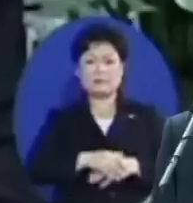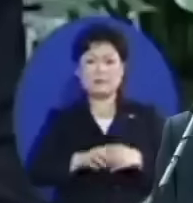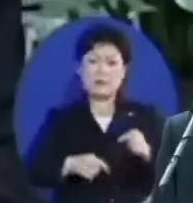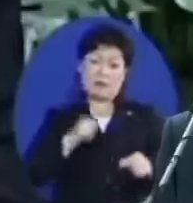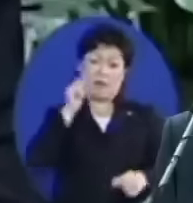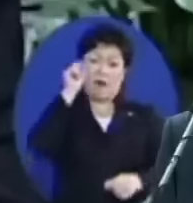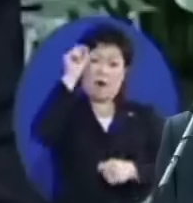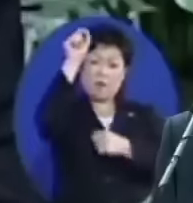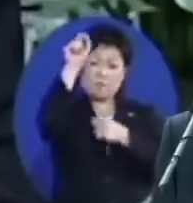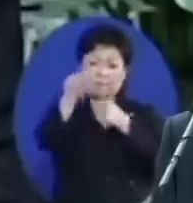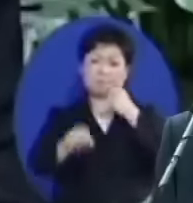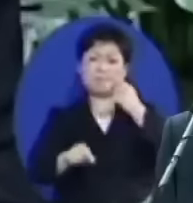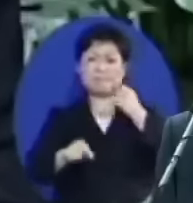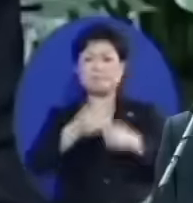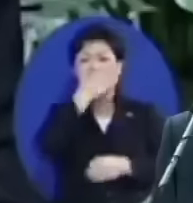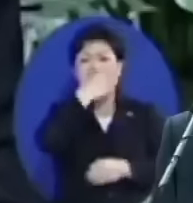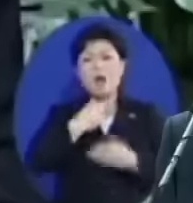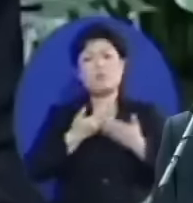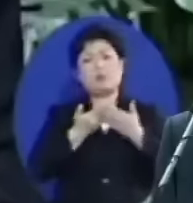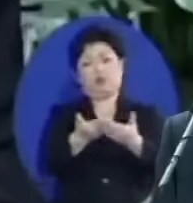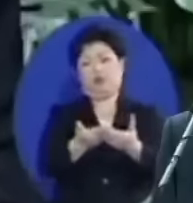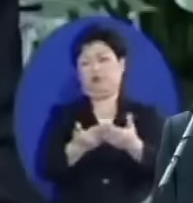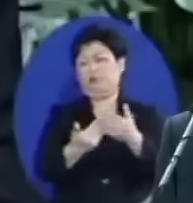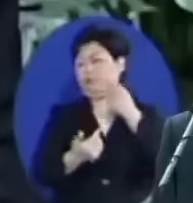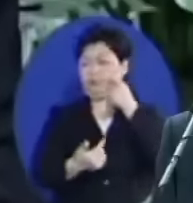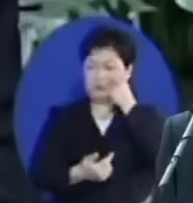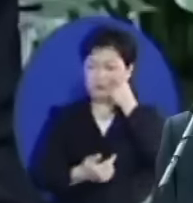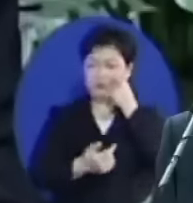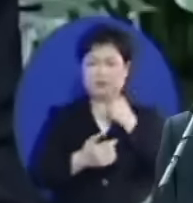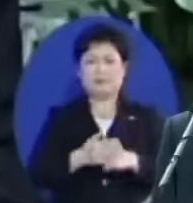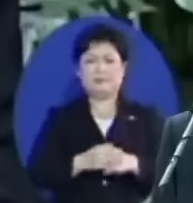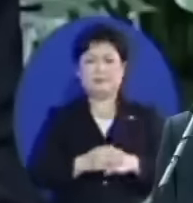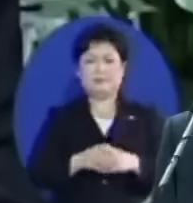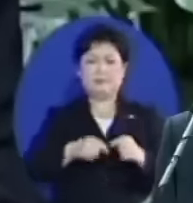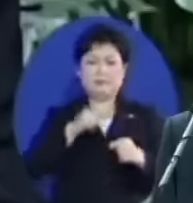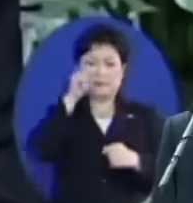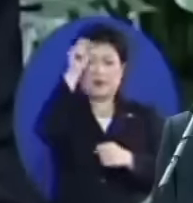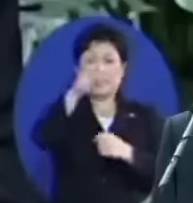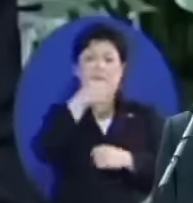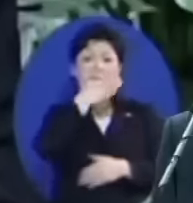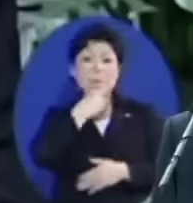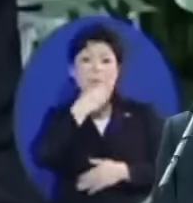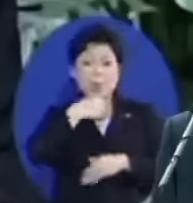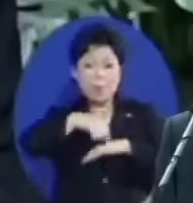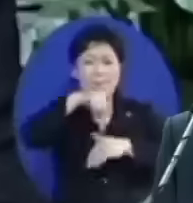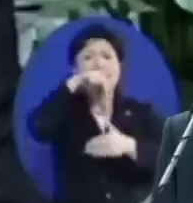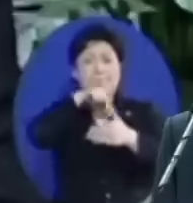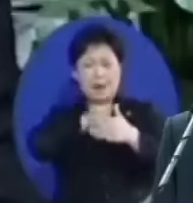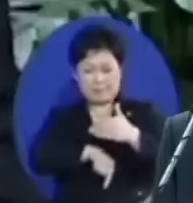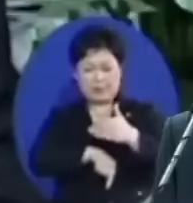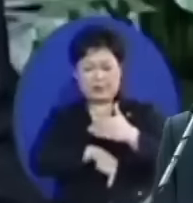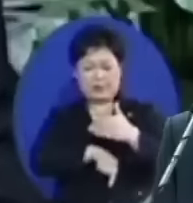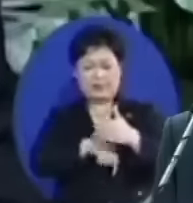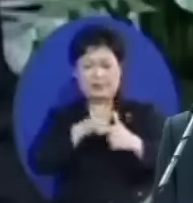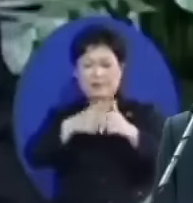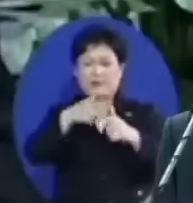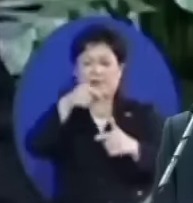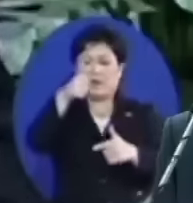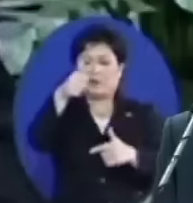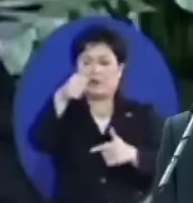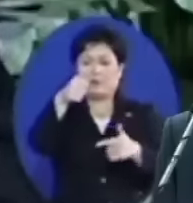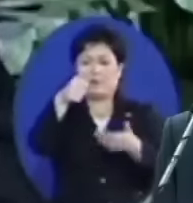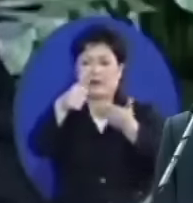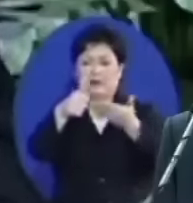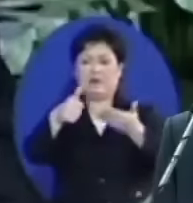영구적인 행복을 갖다 주지는 못합니다. 항구적인 행복은 마음속에 예수님이 들어와야